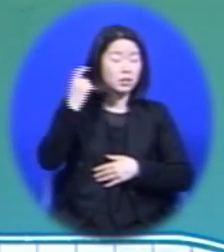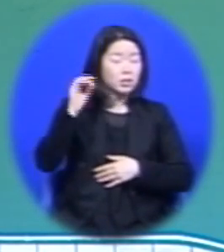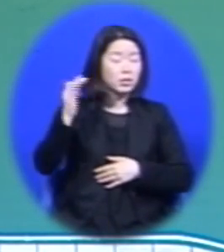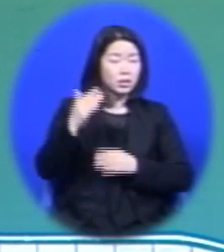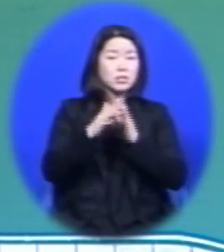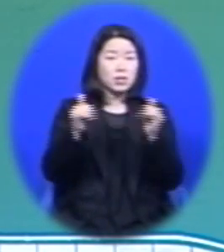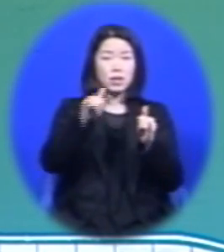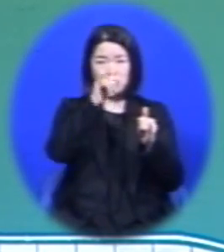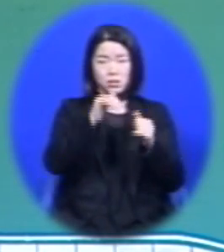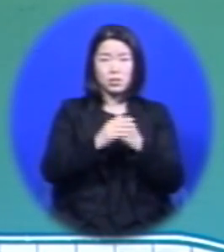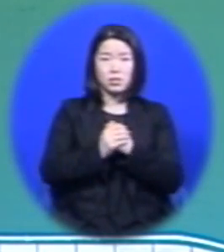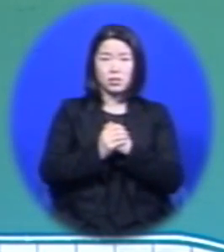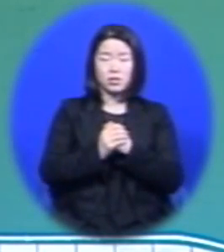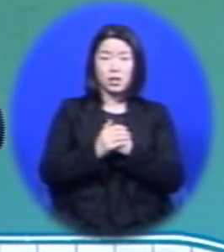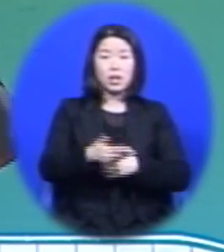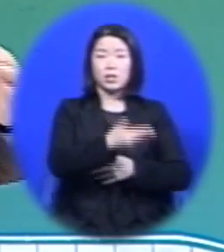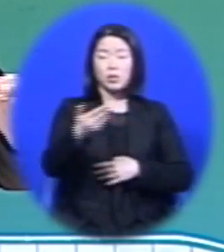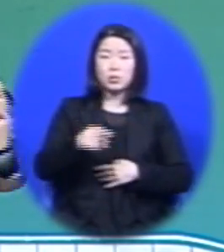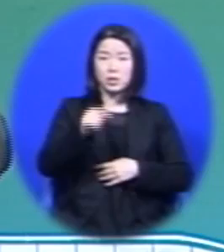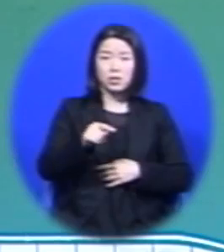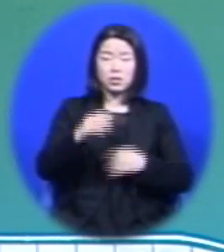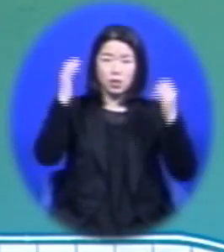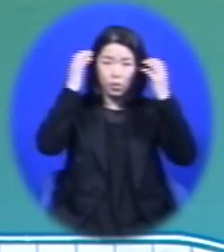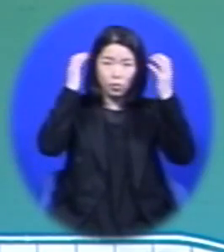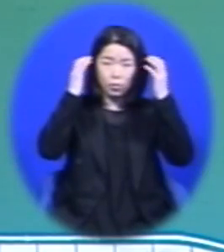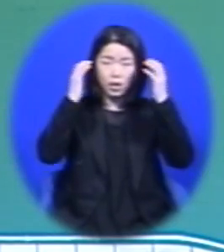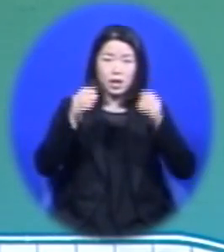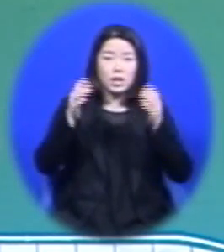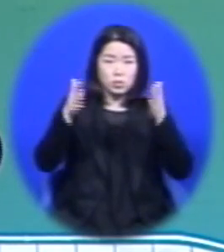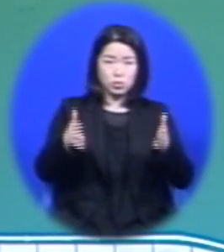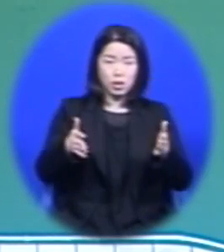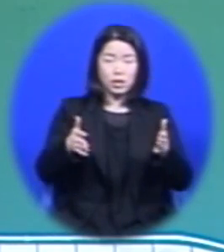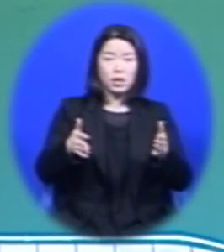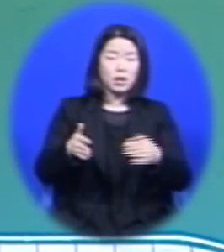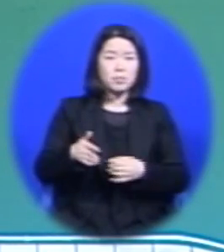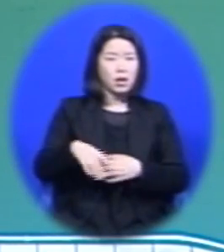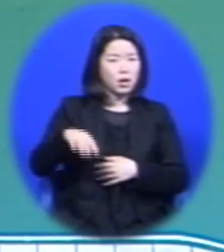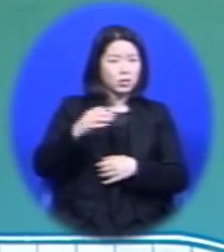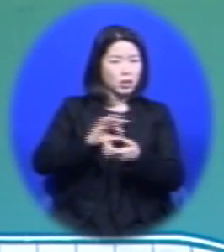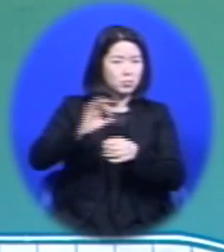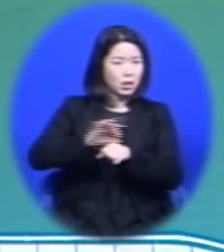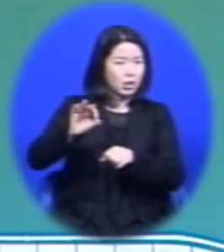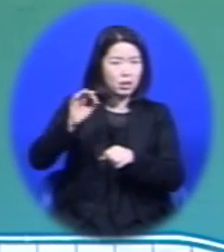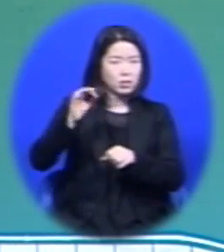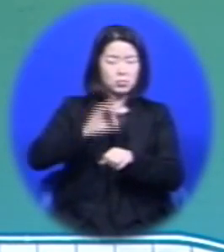있습니다. 여러분, 이번 고난주간 건성으로 정말 넘기시면 안